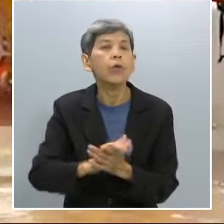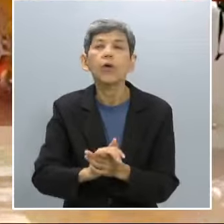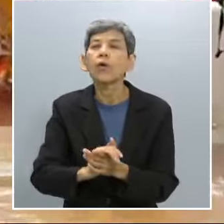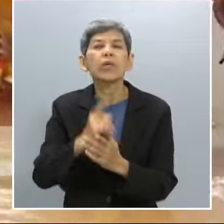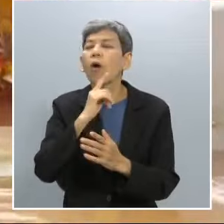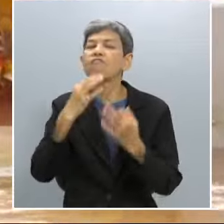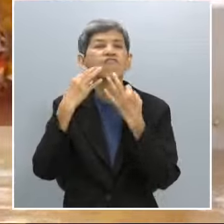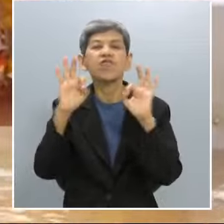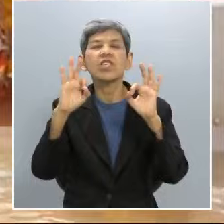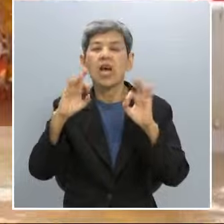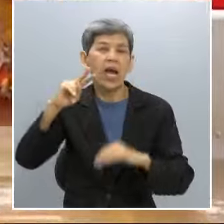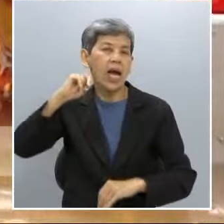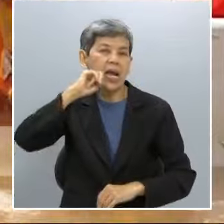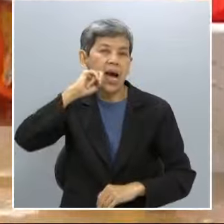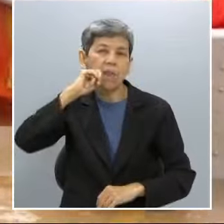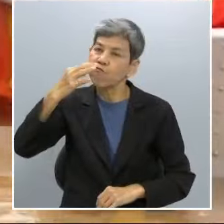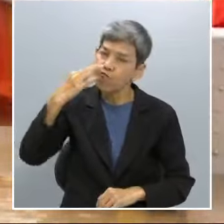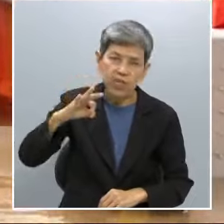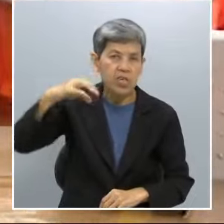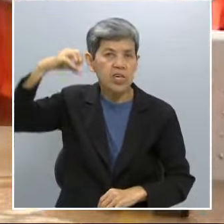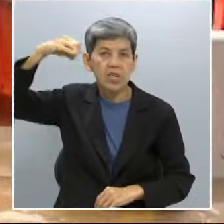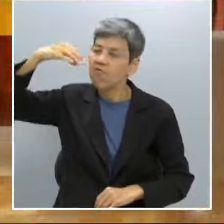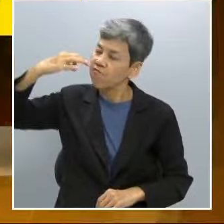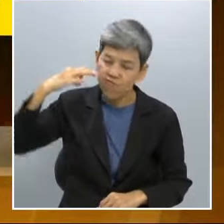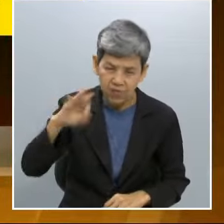ค่ะ น้ำไฟน้ำที่มันหลากเข้